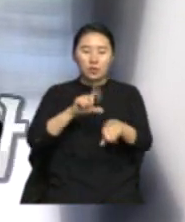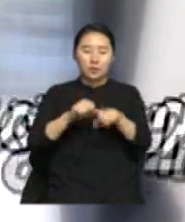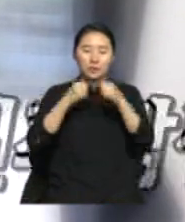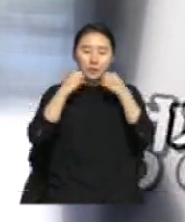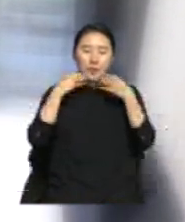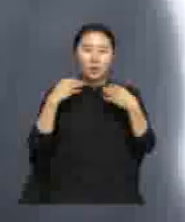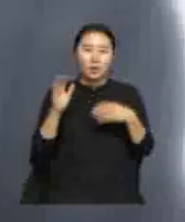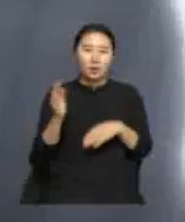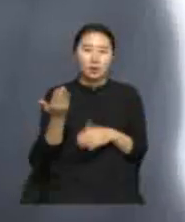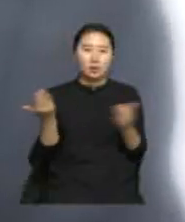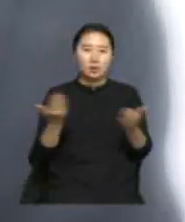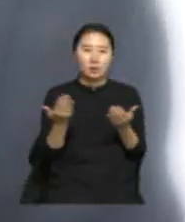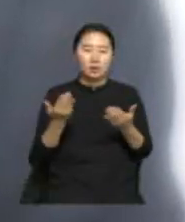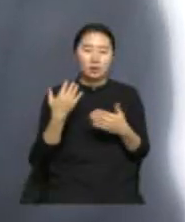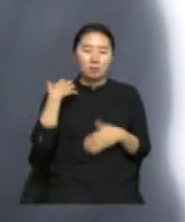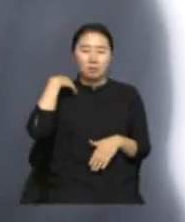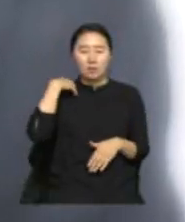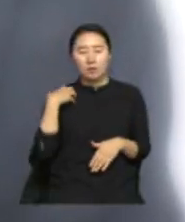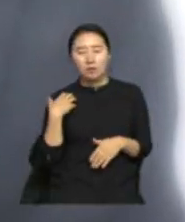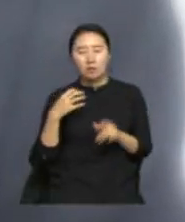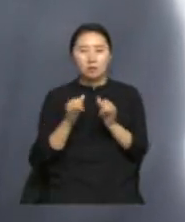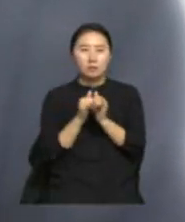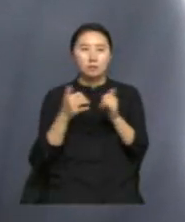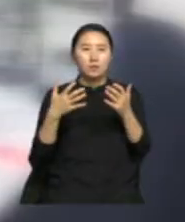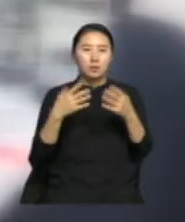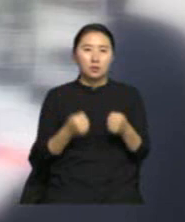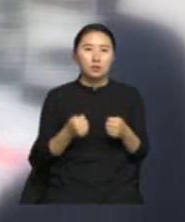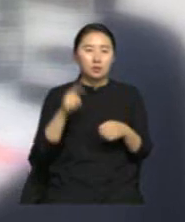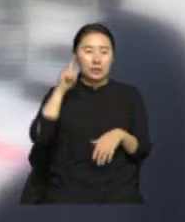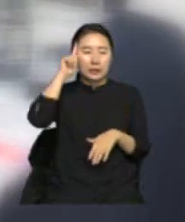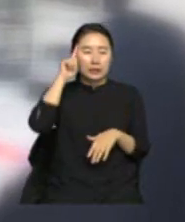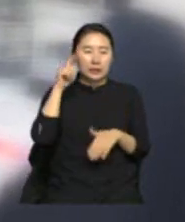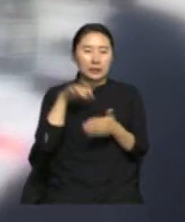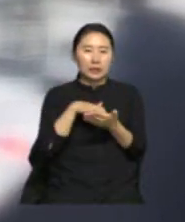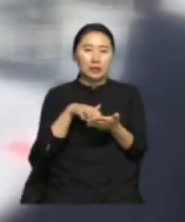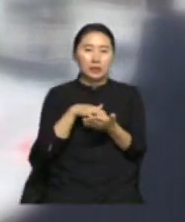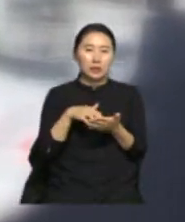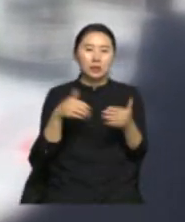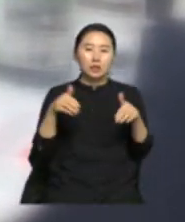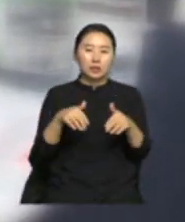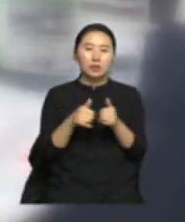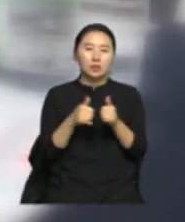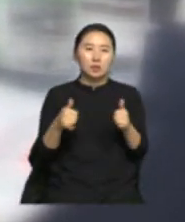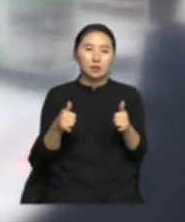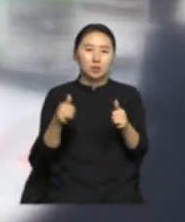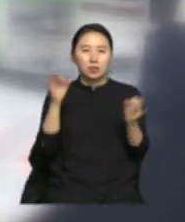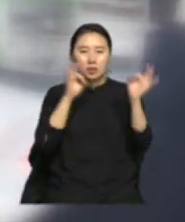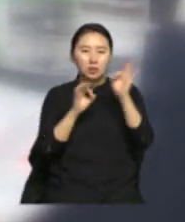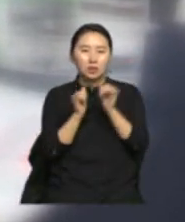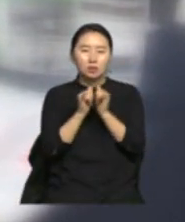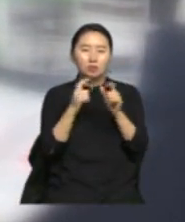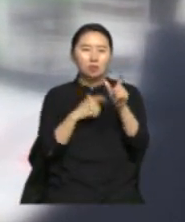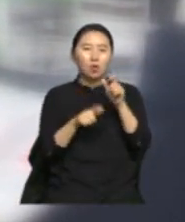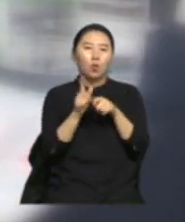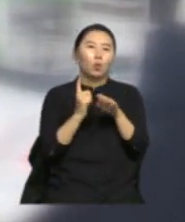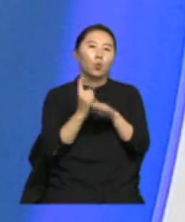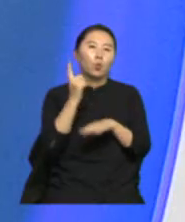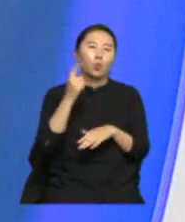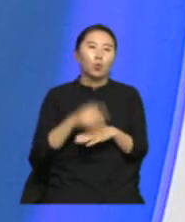등 일정 부담을 호소하는 구직자들이 많았고 스트레스 수치 또한 직장인보다 취업 구직자들이 더 높게